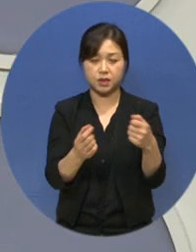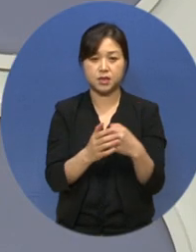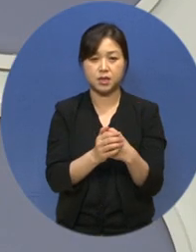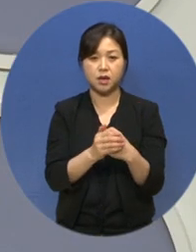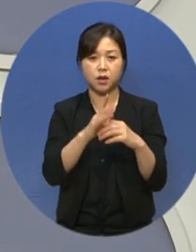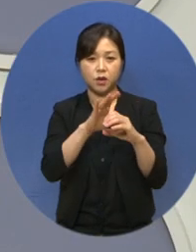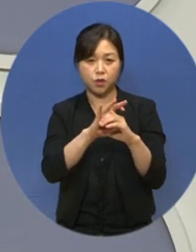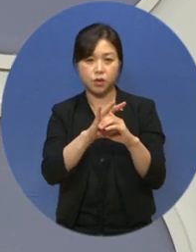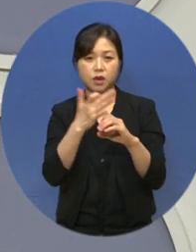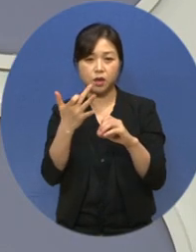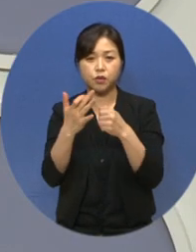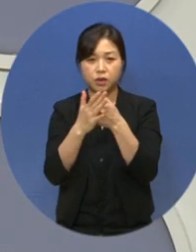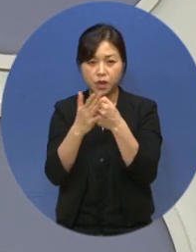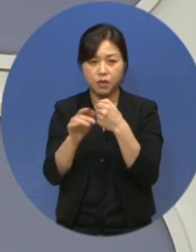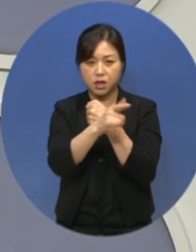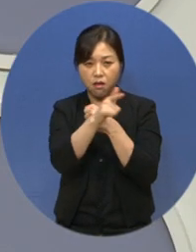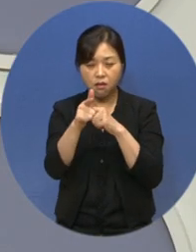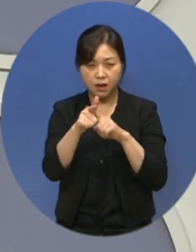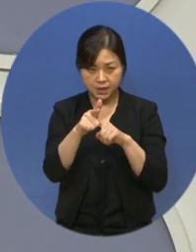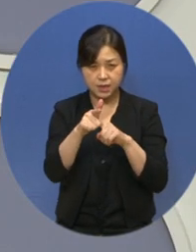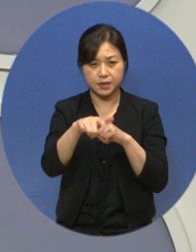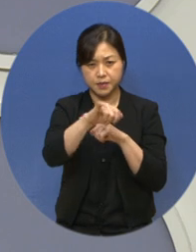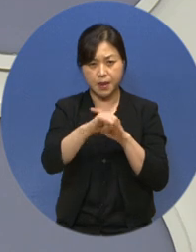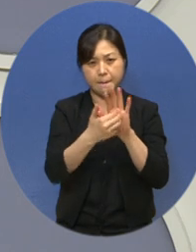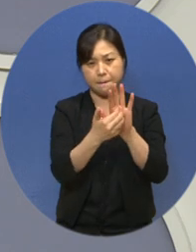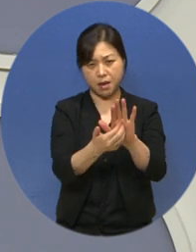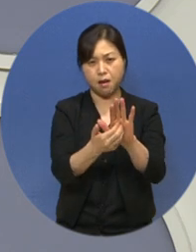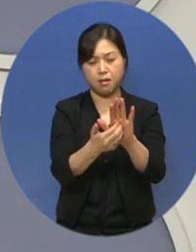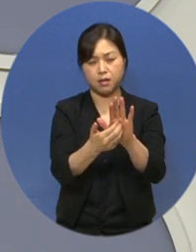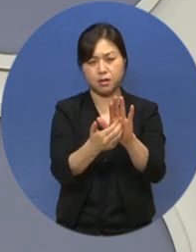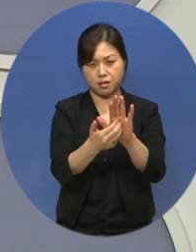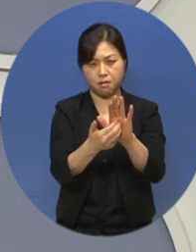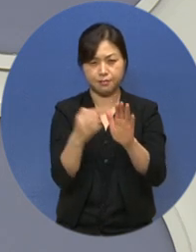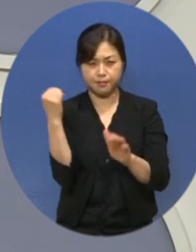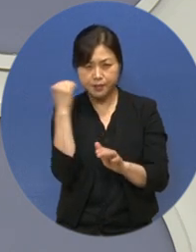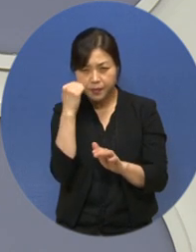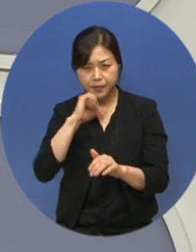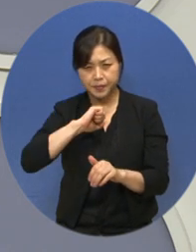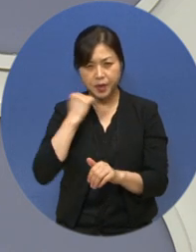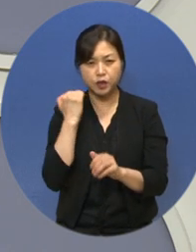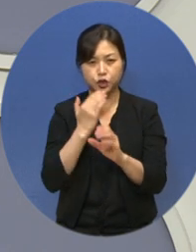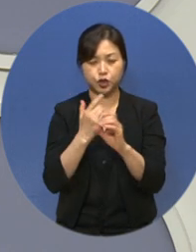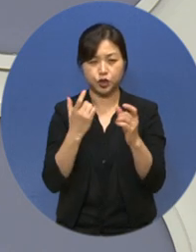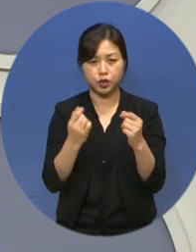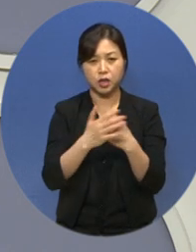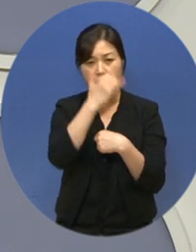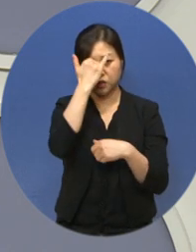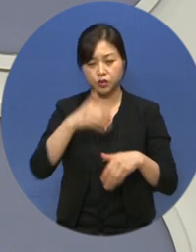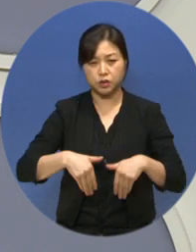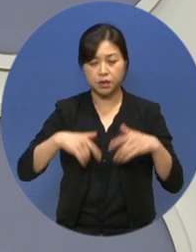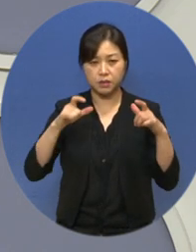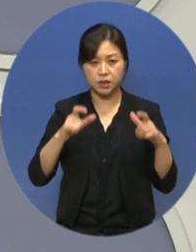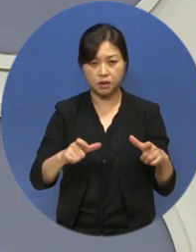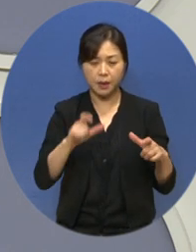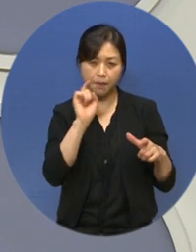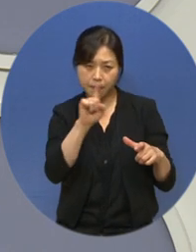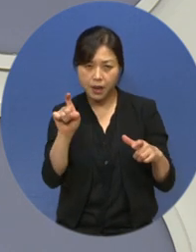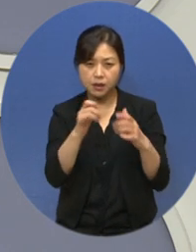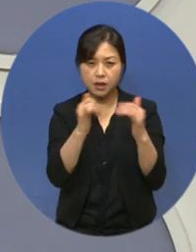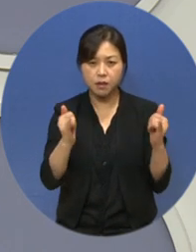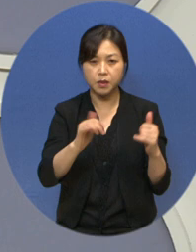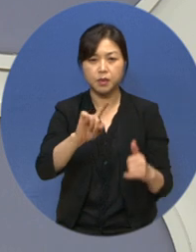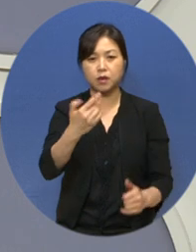방역대책 세우고 이철재 실행하고 있다 그런 말씀을 드리고요 대략 중 천원도 확진 자는 197 명 정도